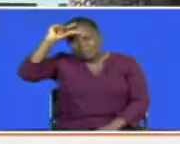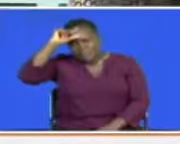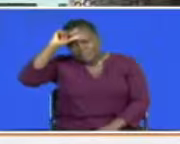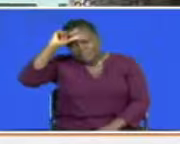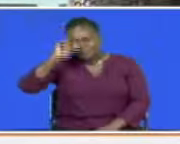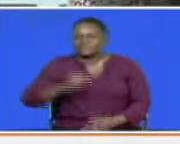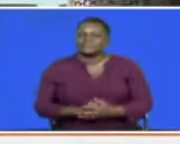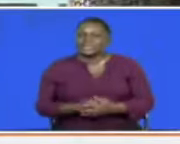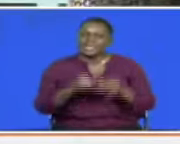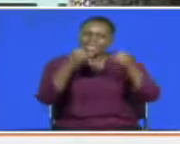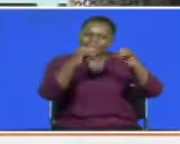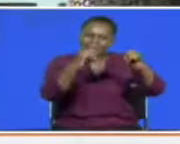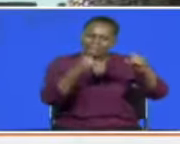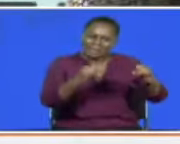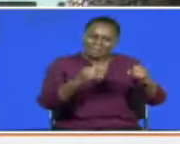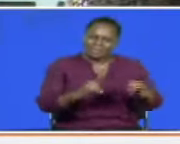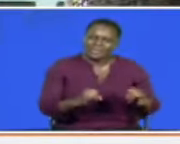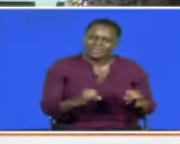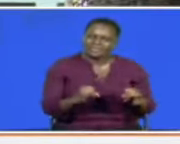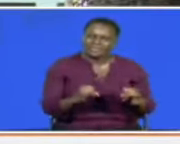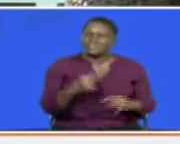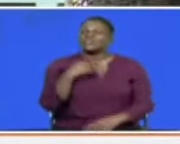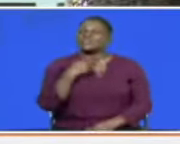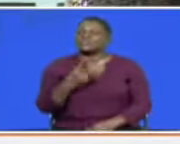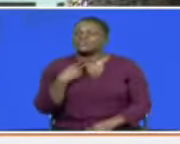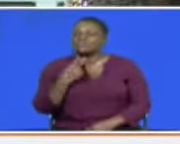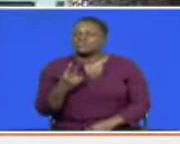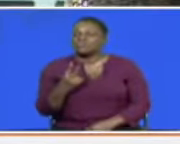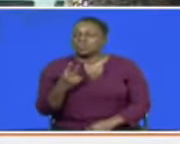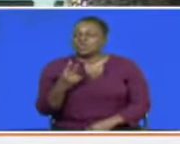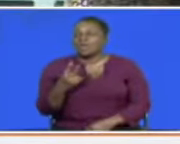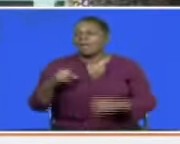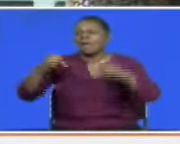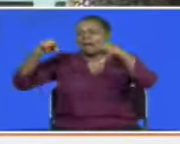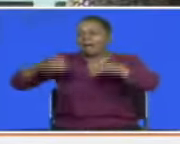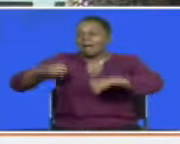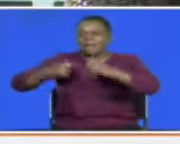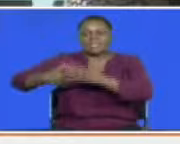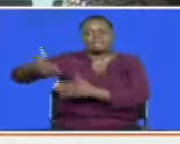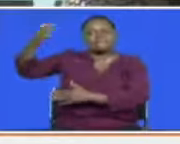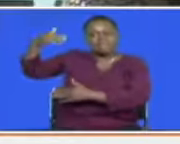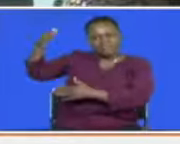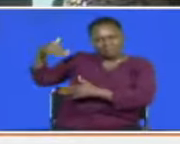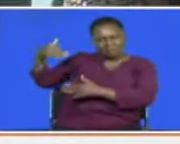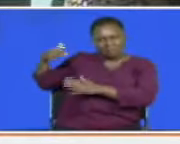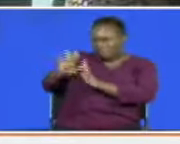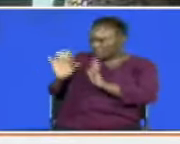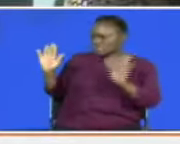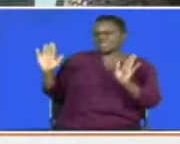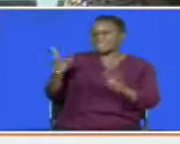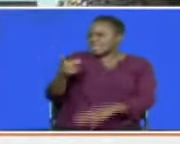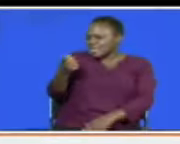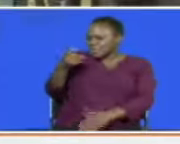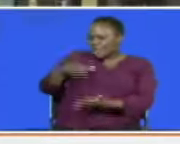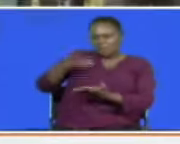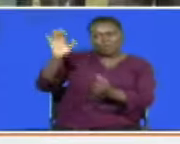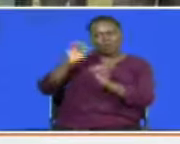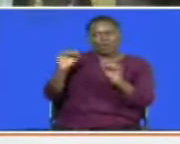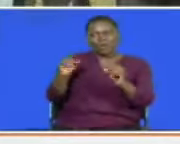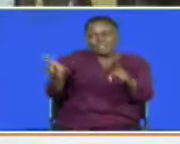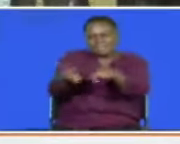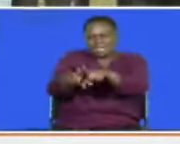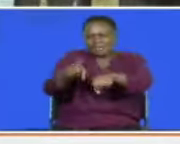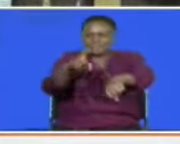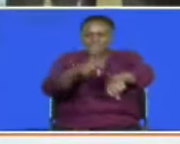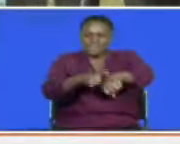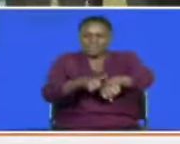to implement what the union has agreed with them. That's all. We are not demanding anything more. Wakati